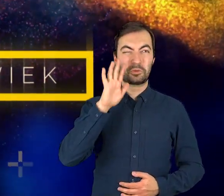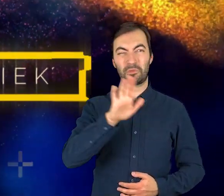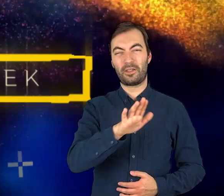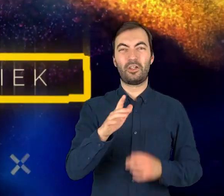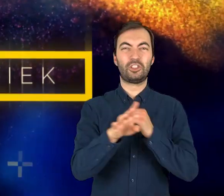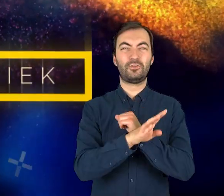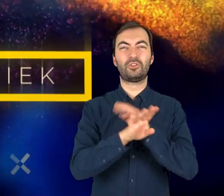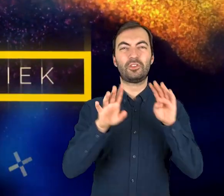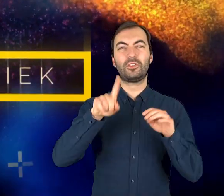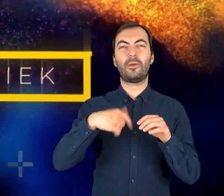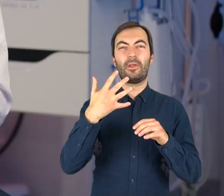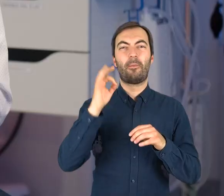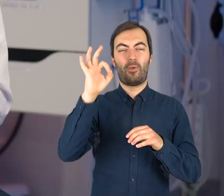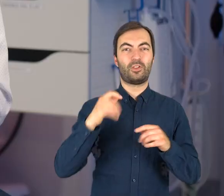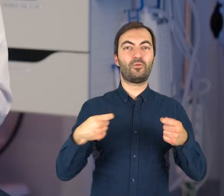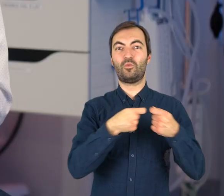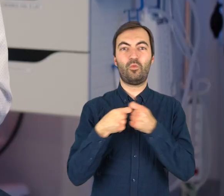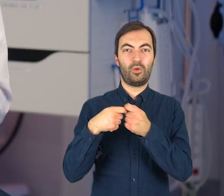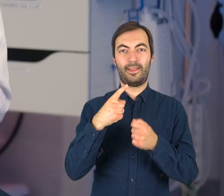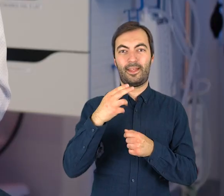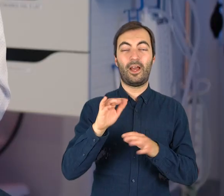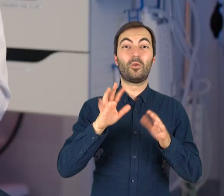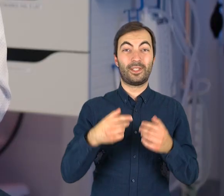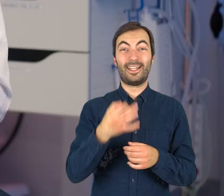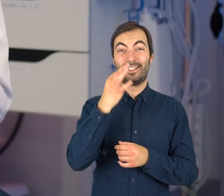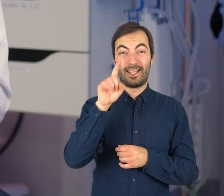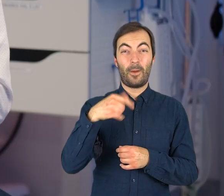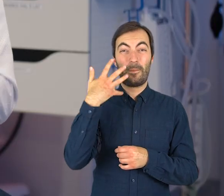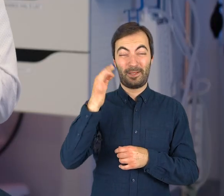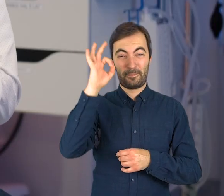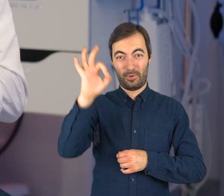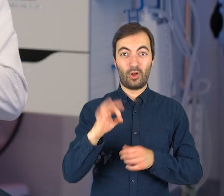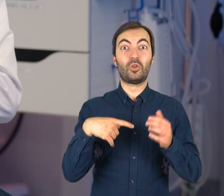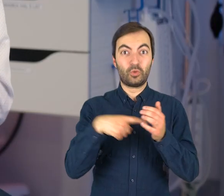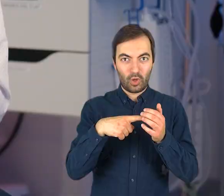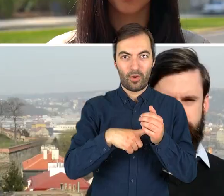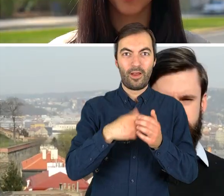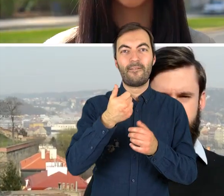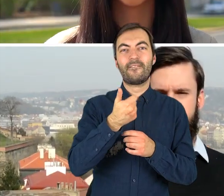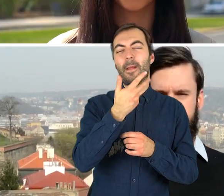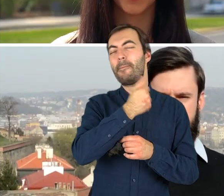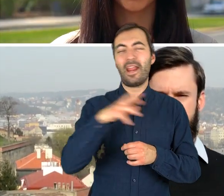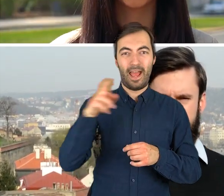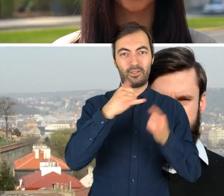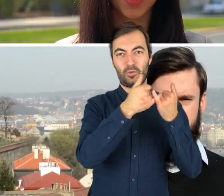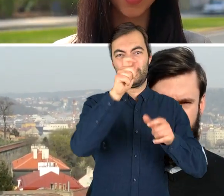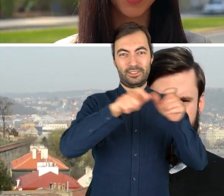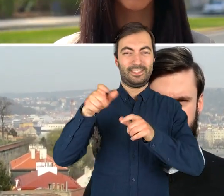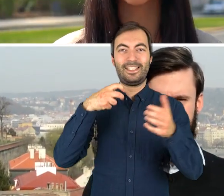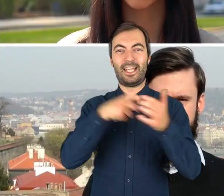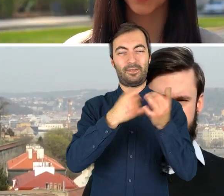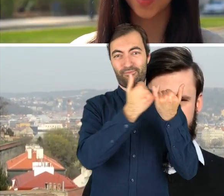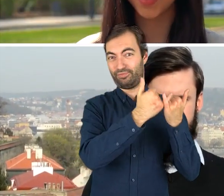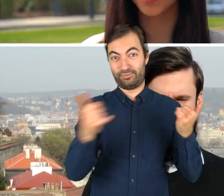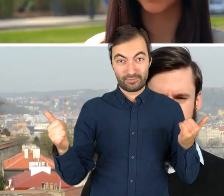Ludzie mają około 99,5% wspólnego DNA, czyli zaledwie 0,5% odpowiada za miliardy